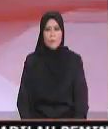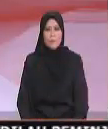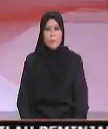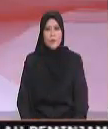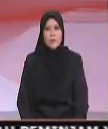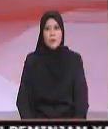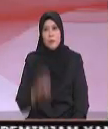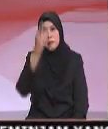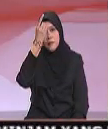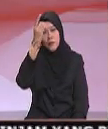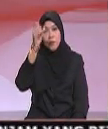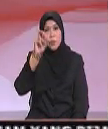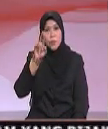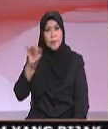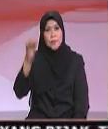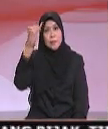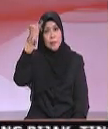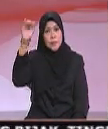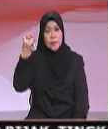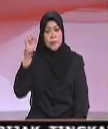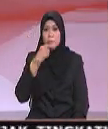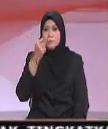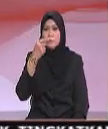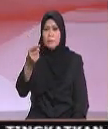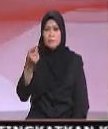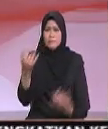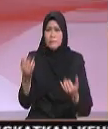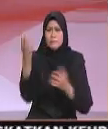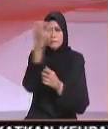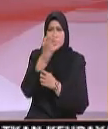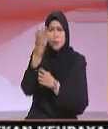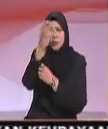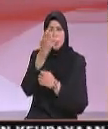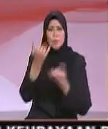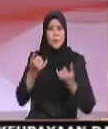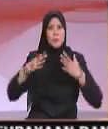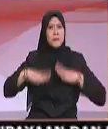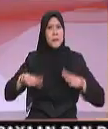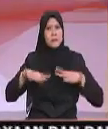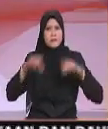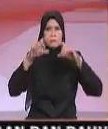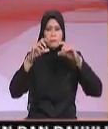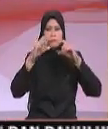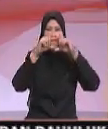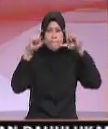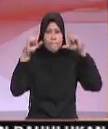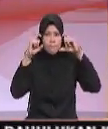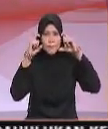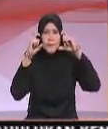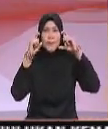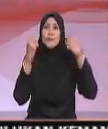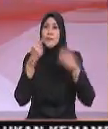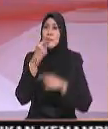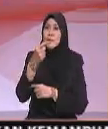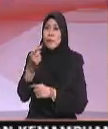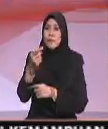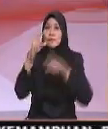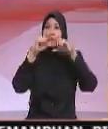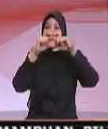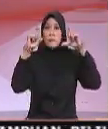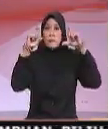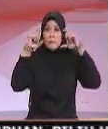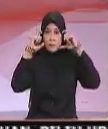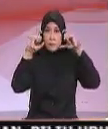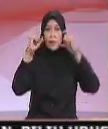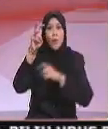Hai sementara itu data seismik Sabri itulah menjelaskan kekeliruan berhubung pemakaian pelito muka beliau menegaskan pemakaian